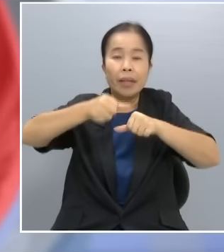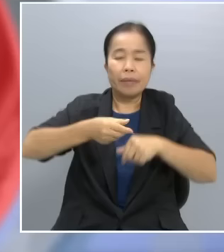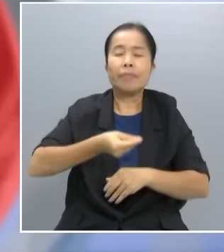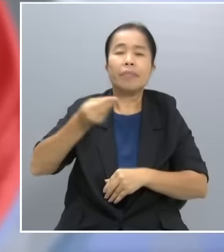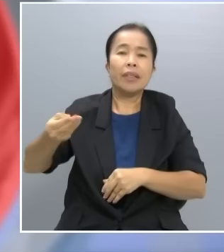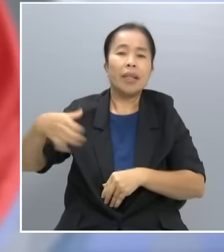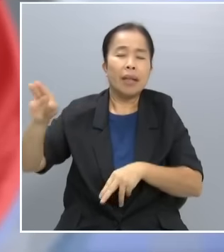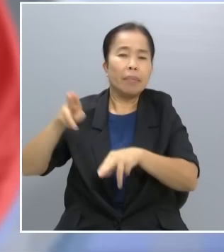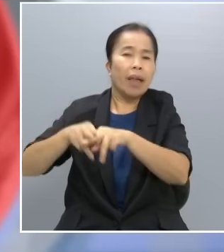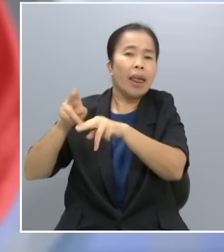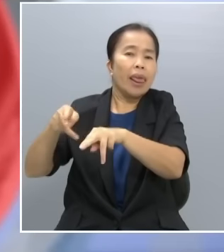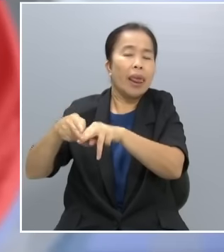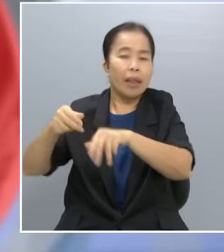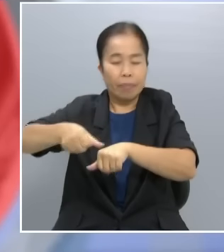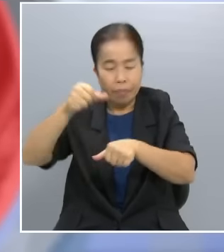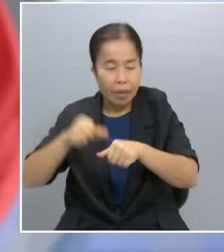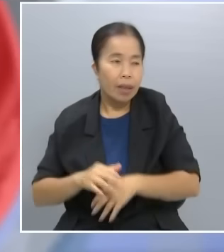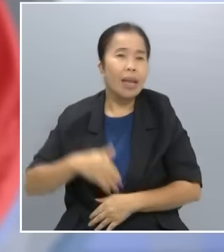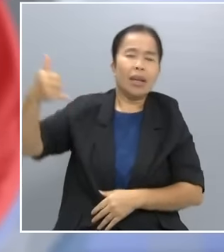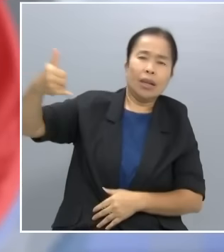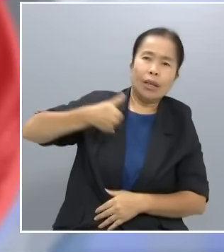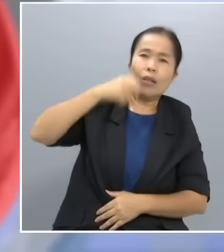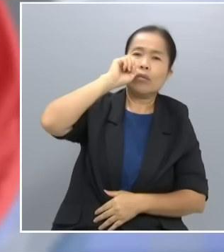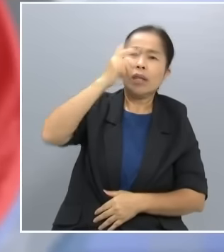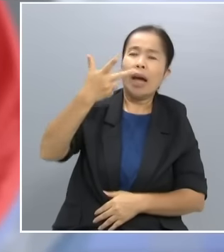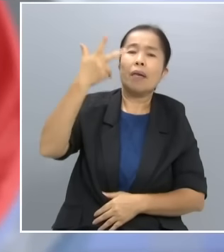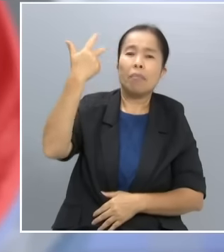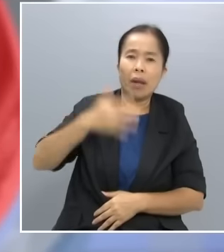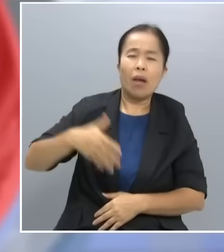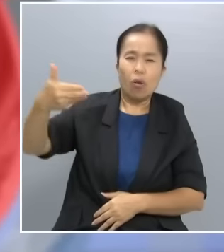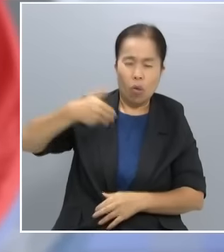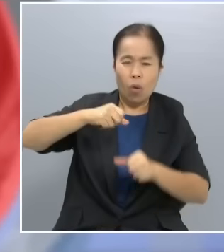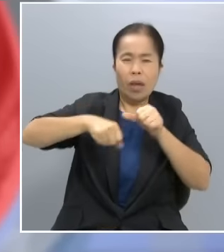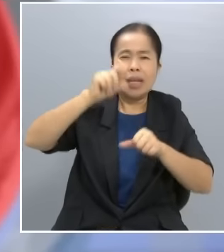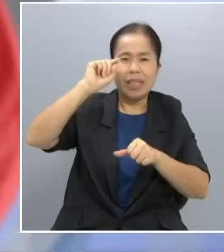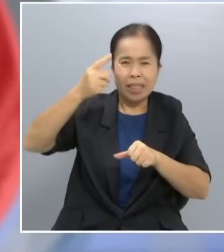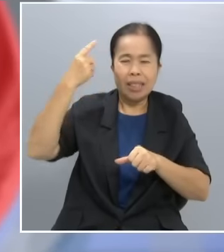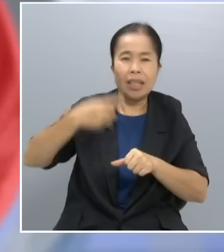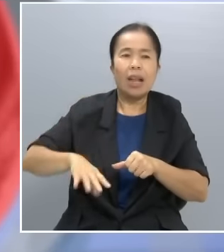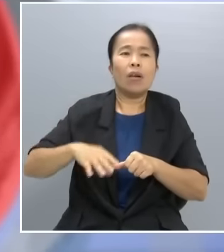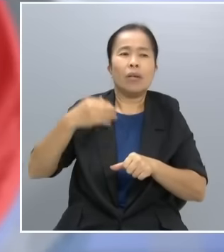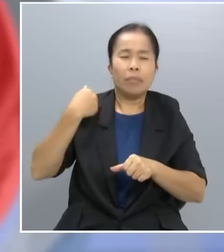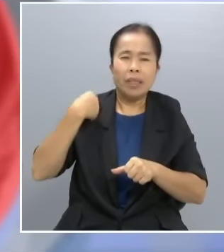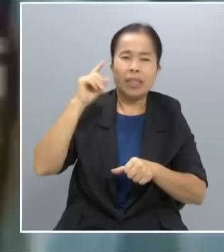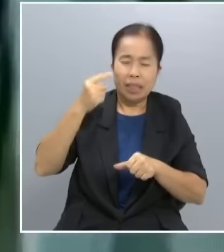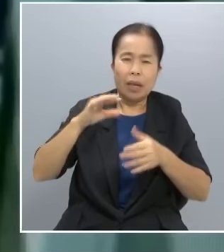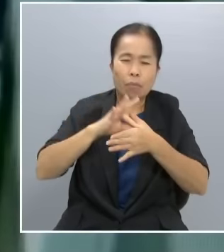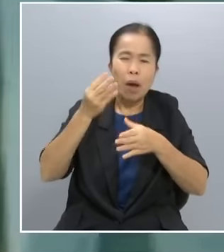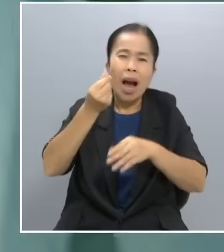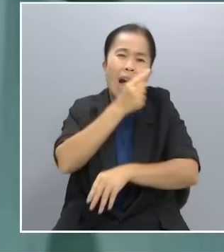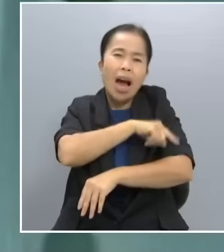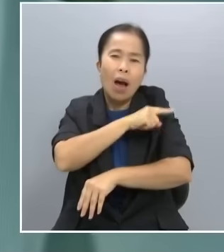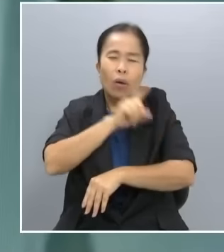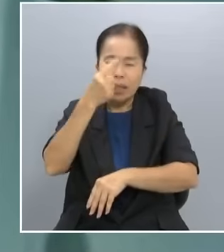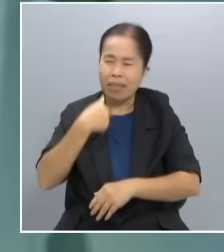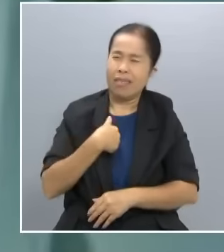เอาไปติดแผลเองครับสักพักกลับมาอีกรอบที่3มาขอพลาสเตอร์ปิดแผลใหม่และขอสำลีเพิ่มโดยบอกว่าอันเก่ามันหลุดและ